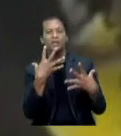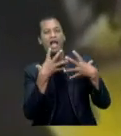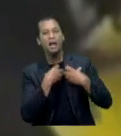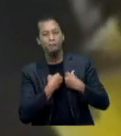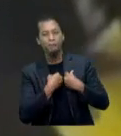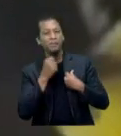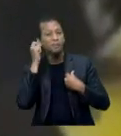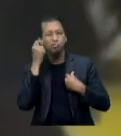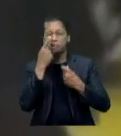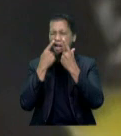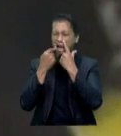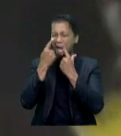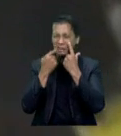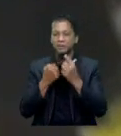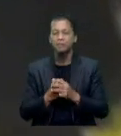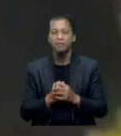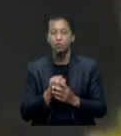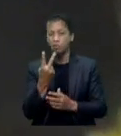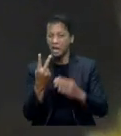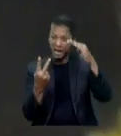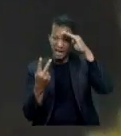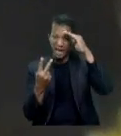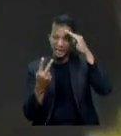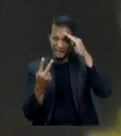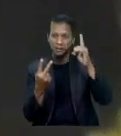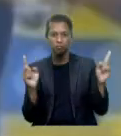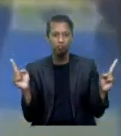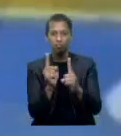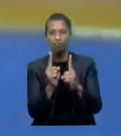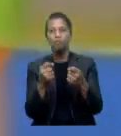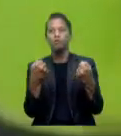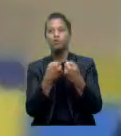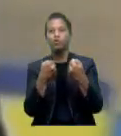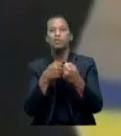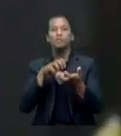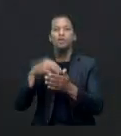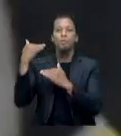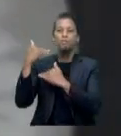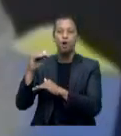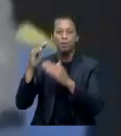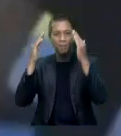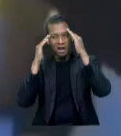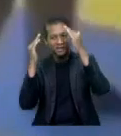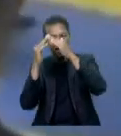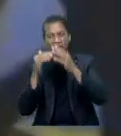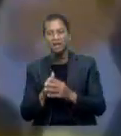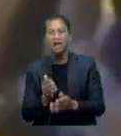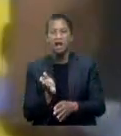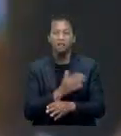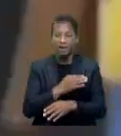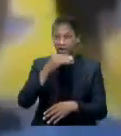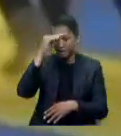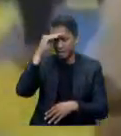Dua pria saling adu jotos di pusat perbelanjaan di Makassar, Sulawesi Selatan. Perkelahian berawal saat seorang pria tak terima anaknya ditegur